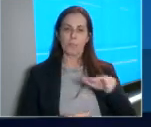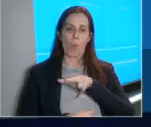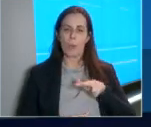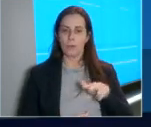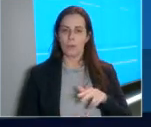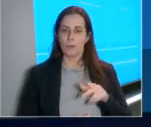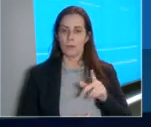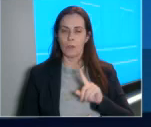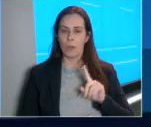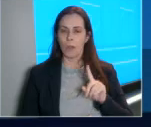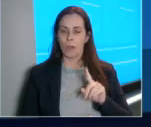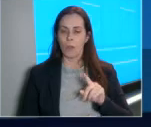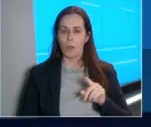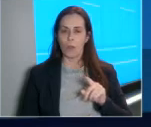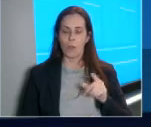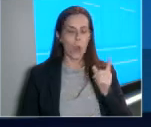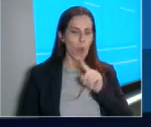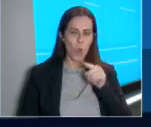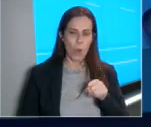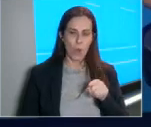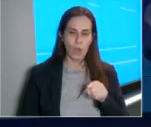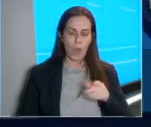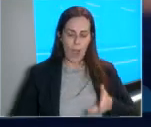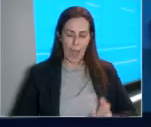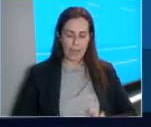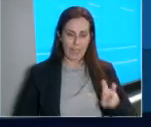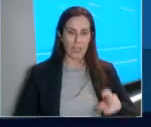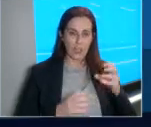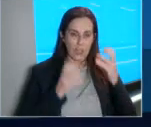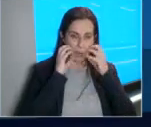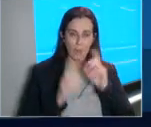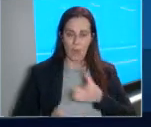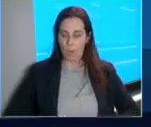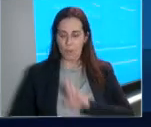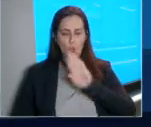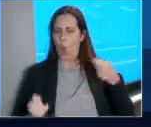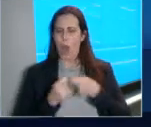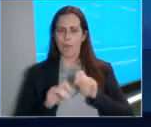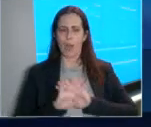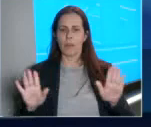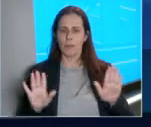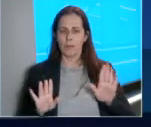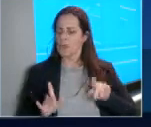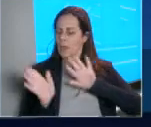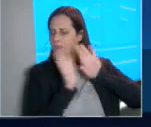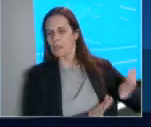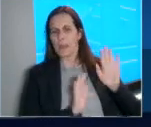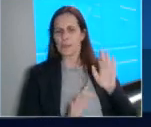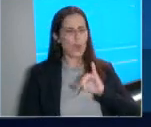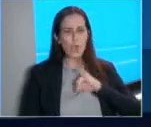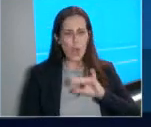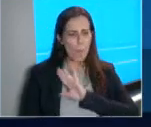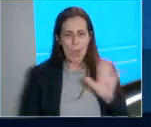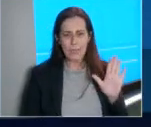ציבורית. לא יאיר הזה, ולא יונתן. כן. לא יונתן ולא יאיר, לא רלוונטיים לעניין, רעשי רקע צריך לנטרל. כן. פשוט לא